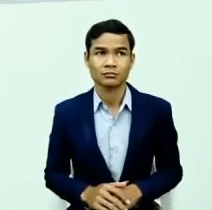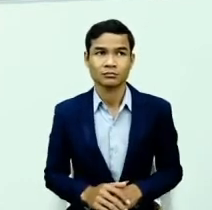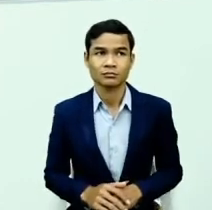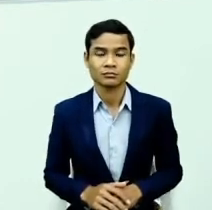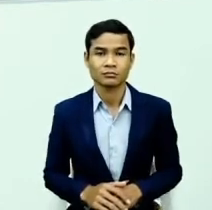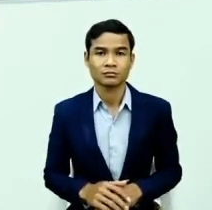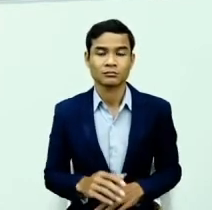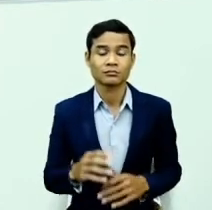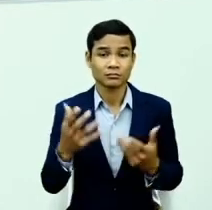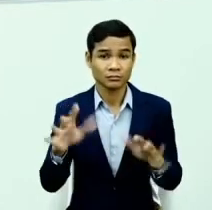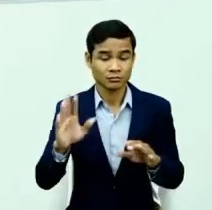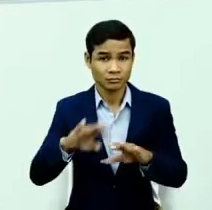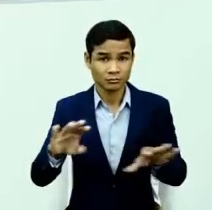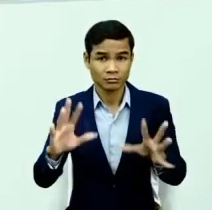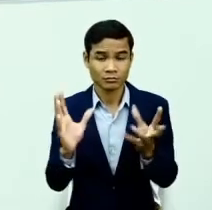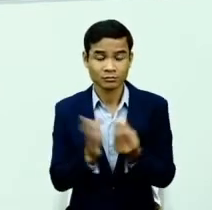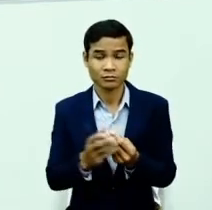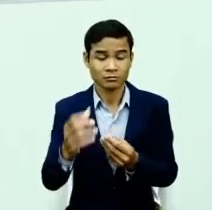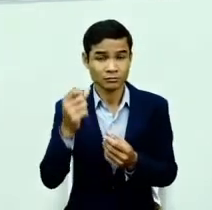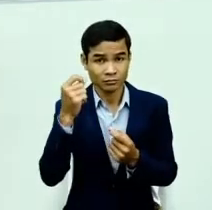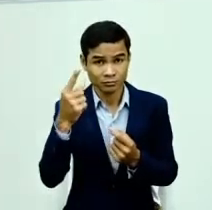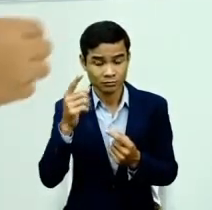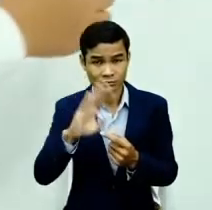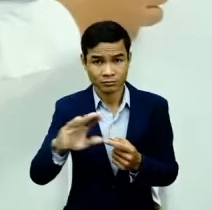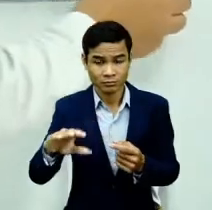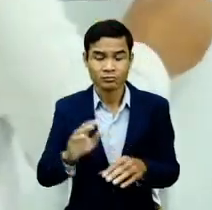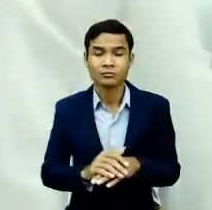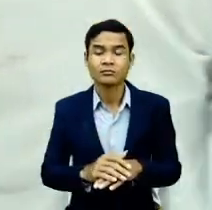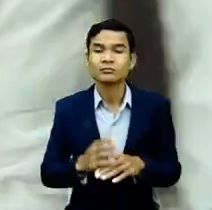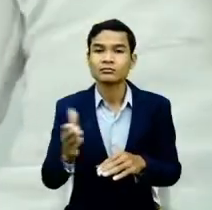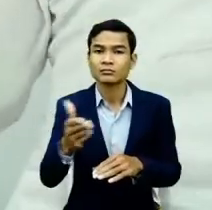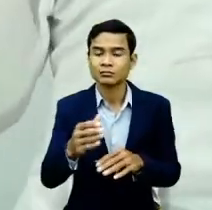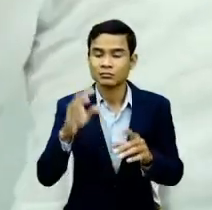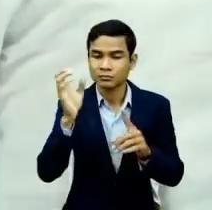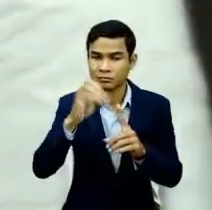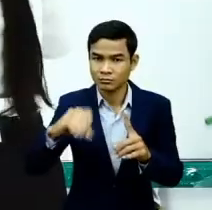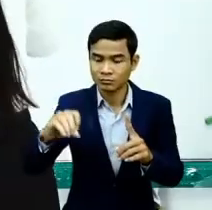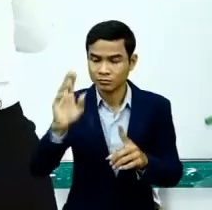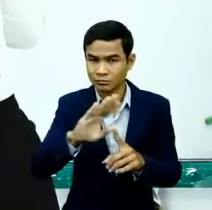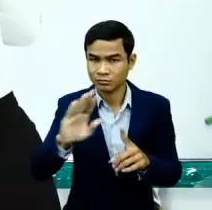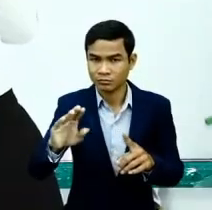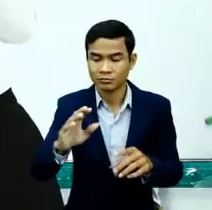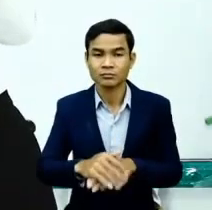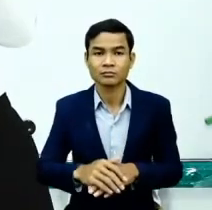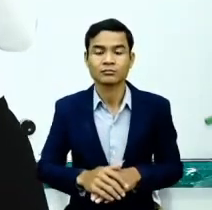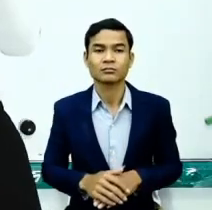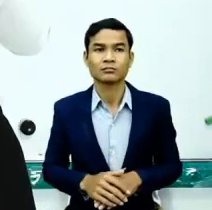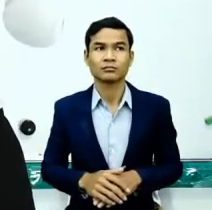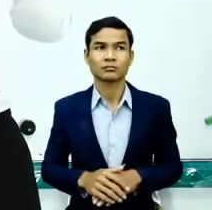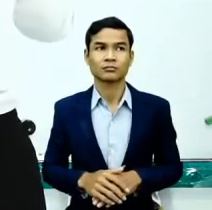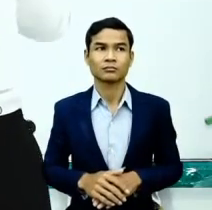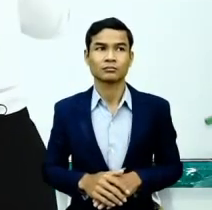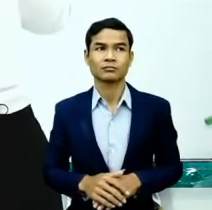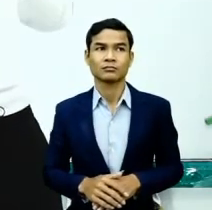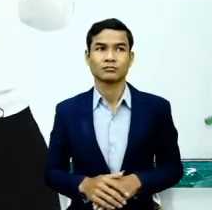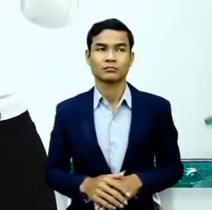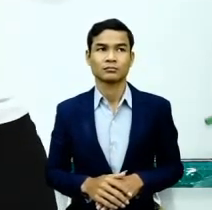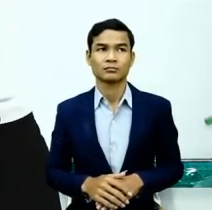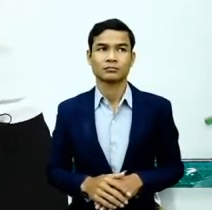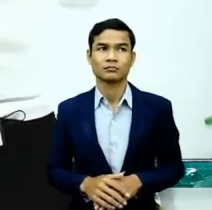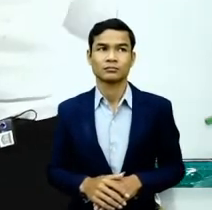Việc rạp hai nè con nó, chẳng con vô hả nè con á. Cái tên đang bật bỏ chương ní. Chà.